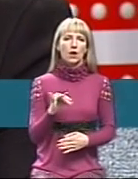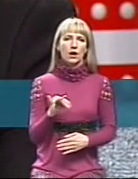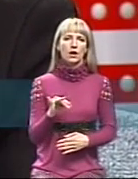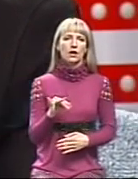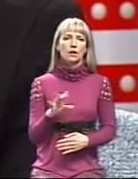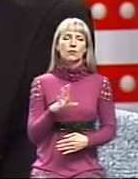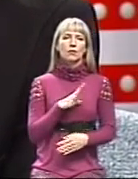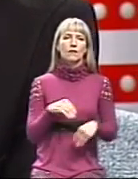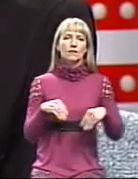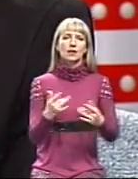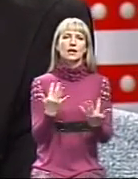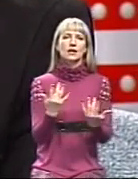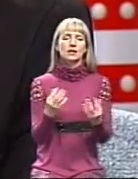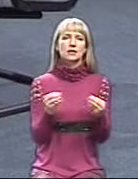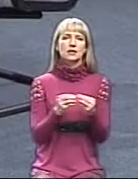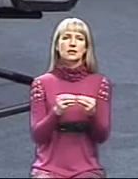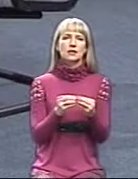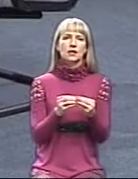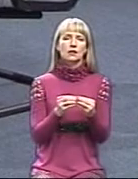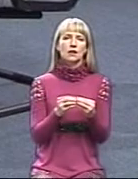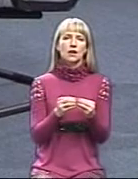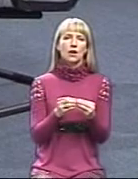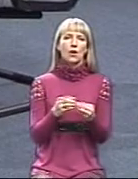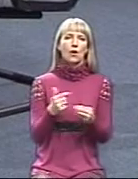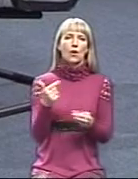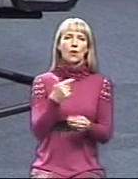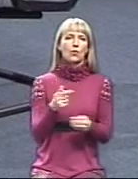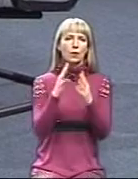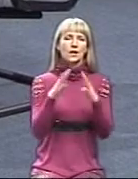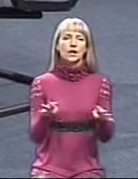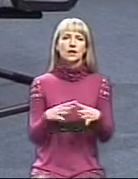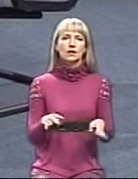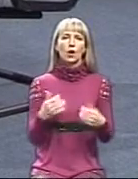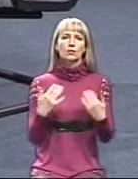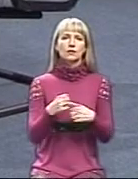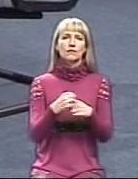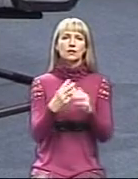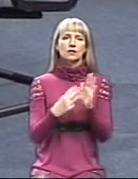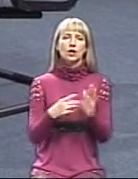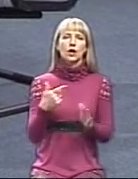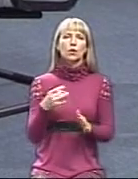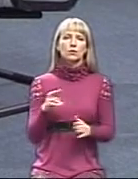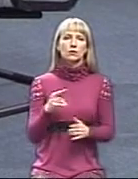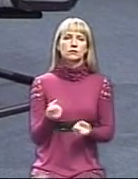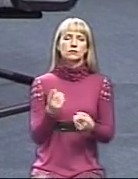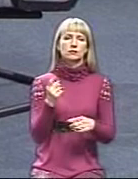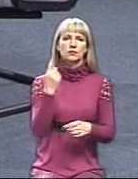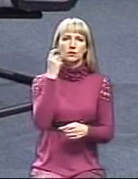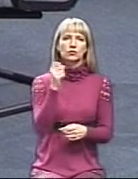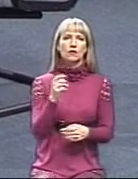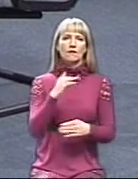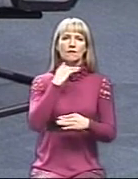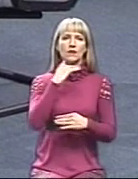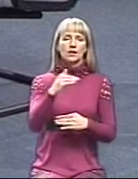було висаджено кілька десятків блакитних ялинок. А вже 17 грудня з'явилася інформація про те, що верхівки